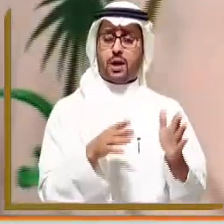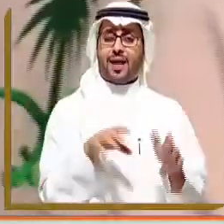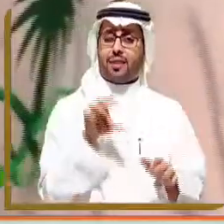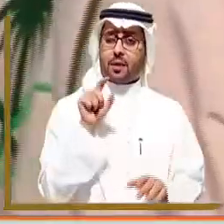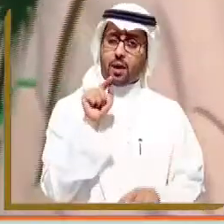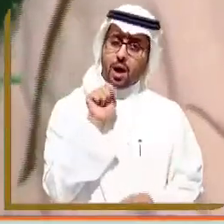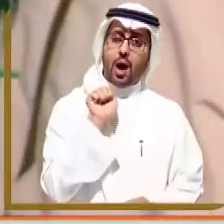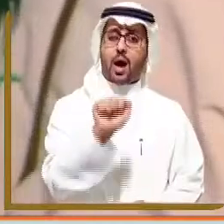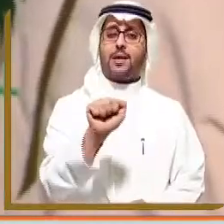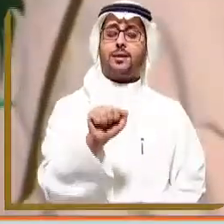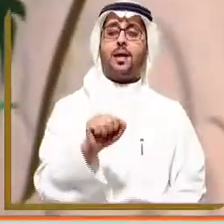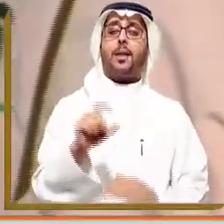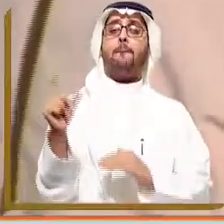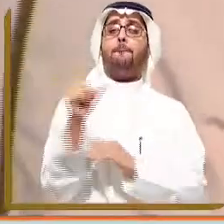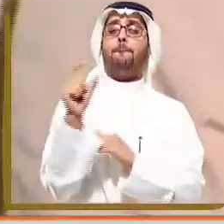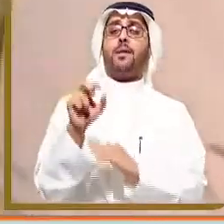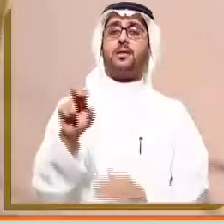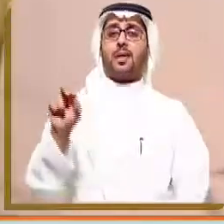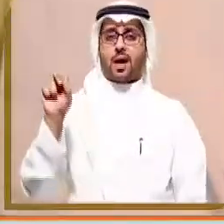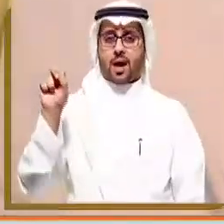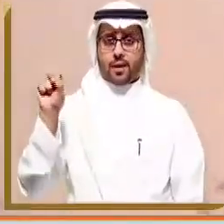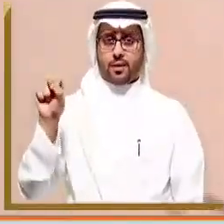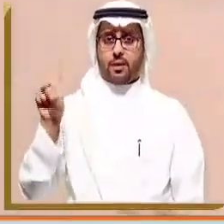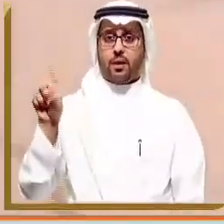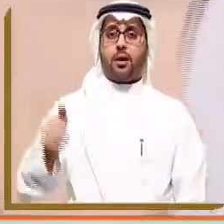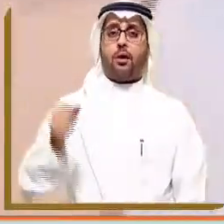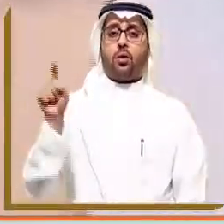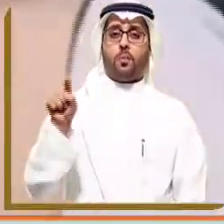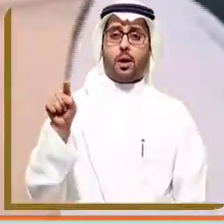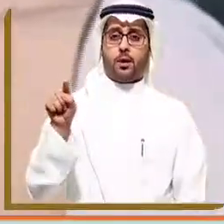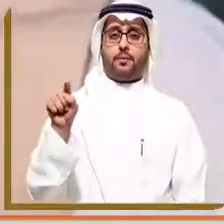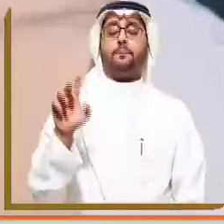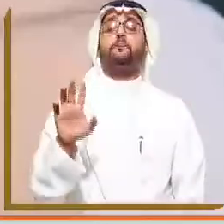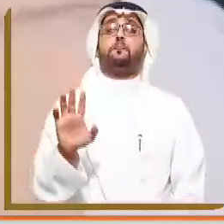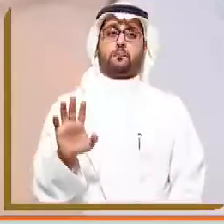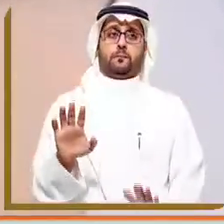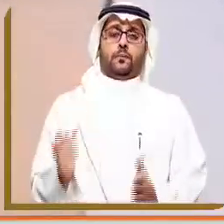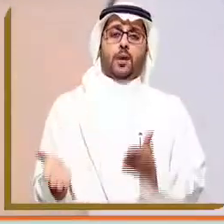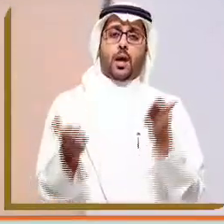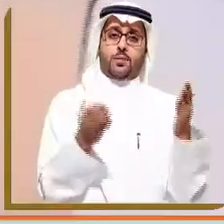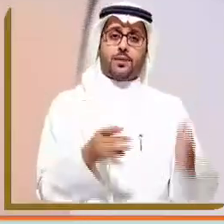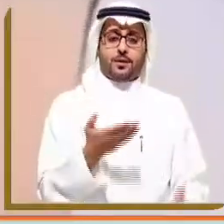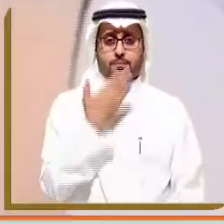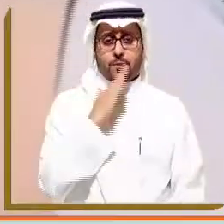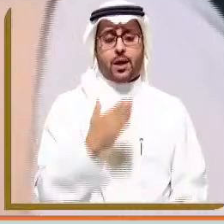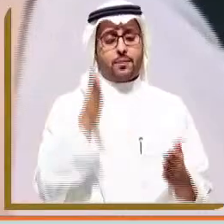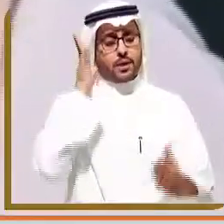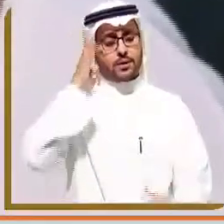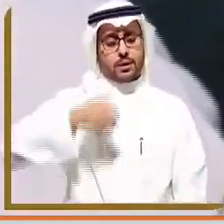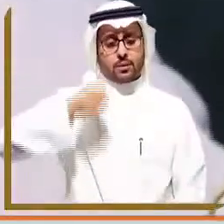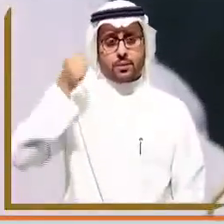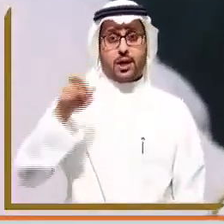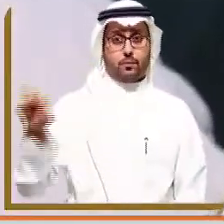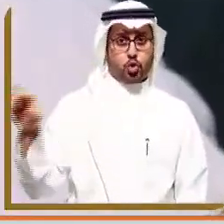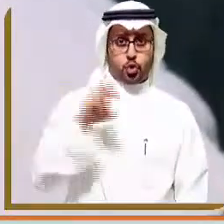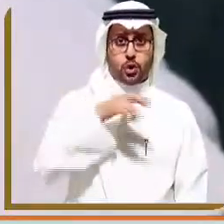المسجد المبارك مسجد قباء. بسم الله الرحمن الرحيم، الحمد لله رب العالمين، والصلاة والسلام على أشرف الأنبياء والمرسلين نبينا محمد وعلى